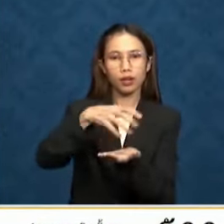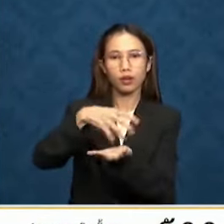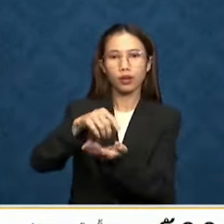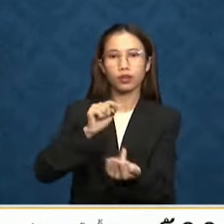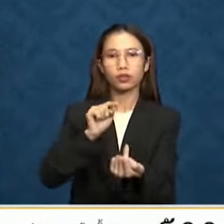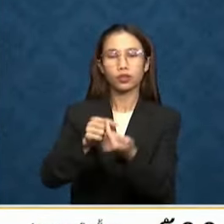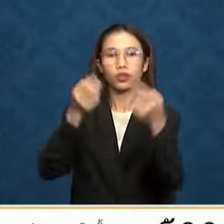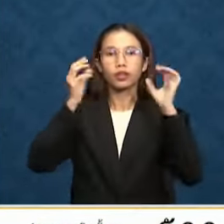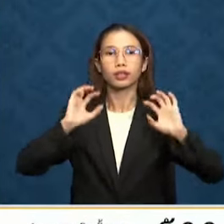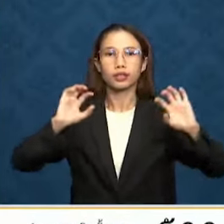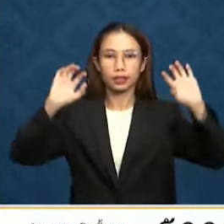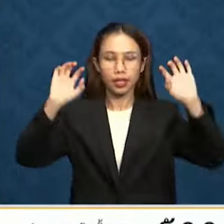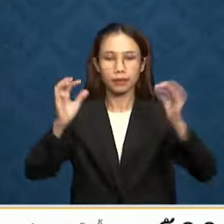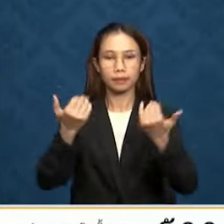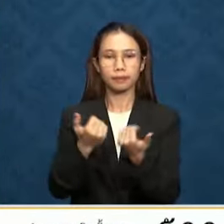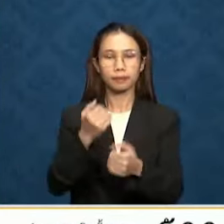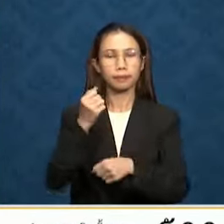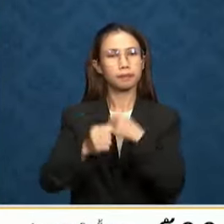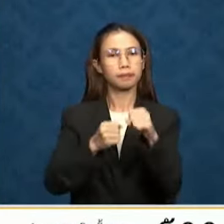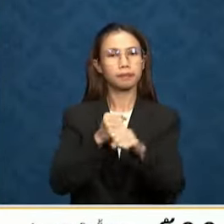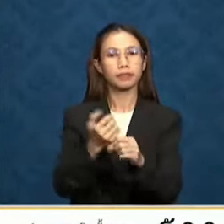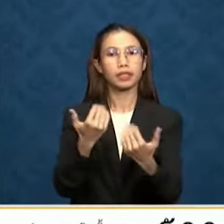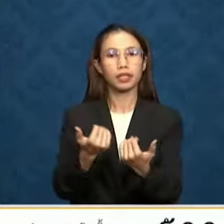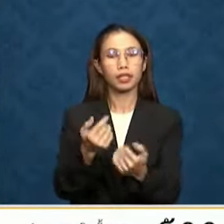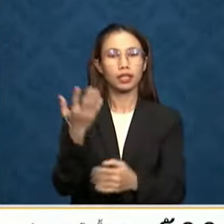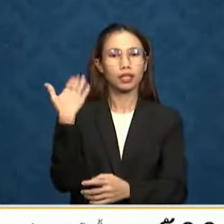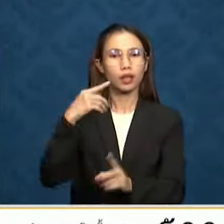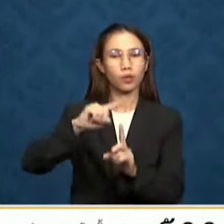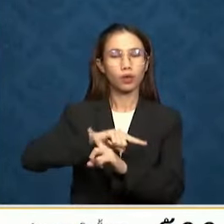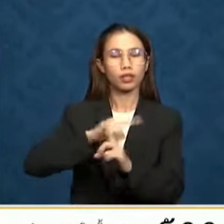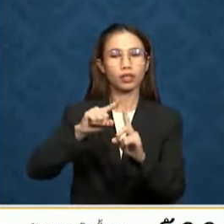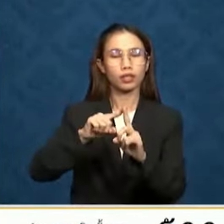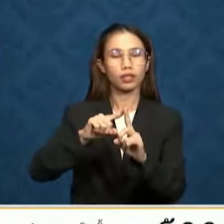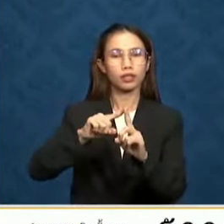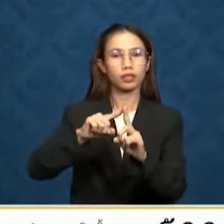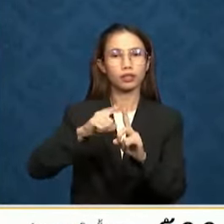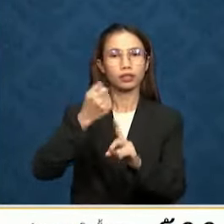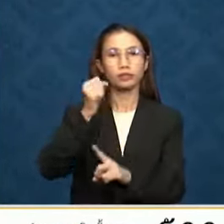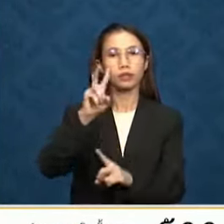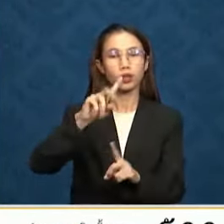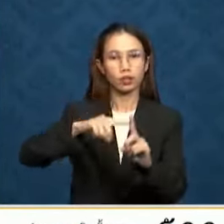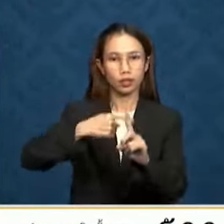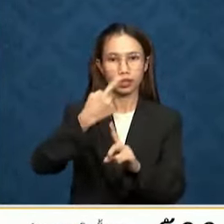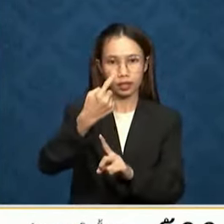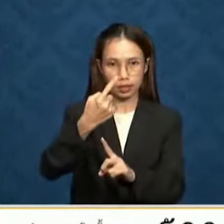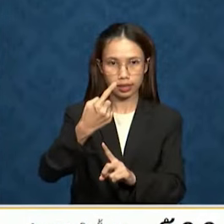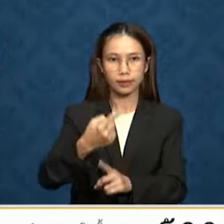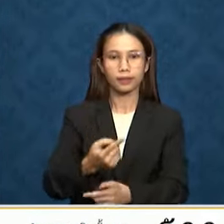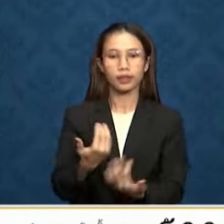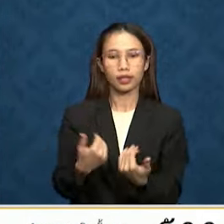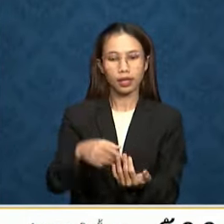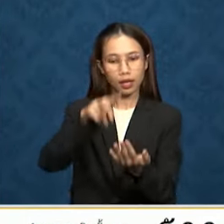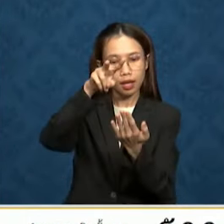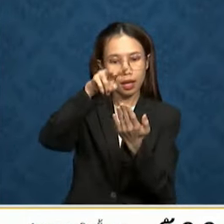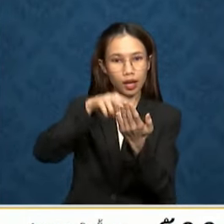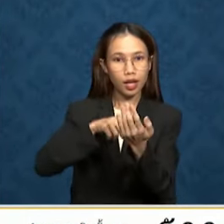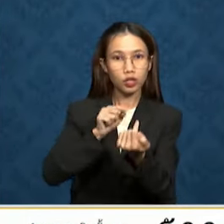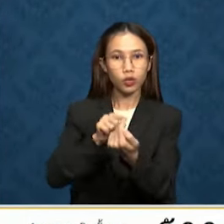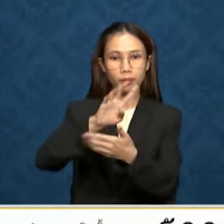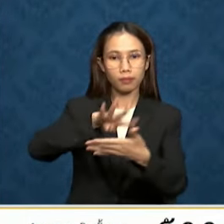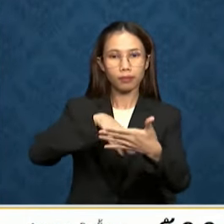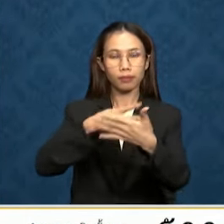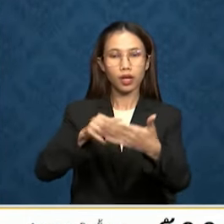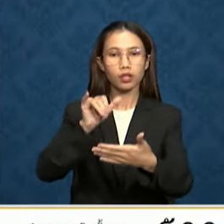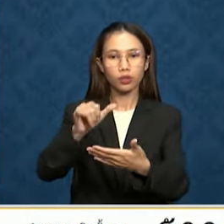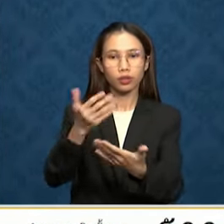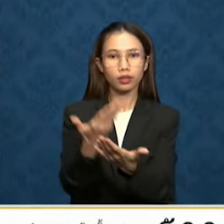ซึ่งปีนี้เนี่ยก็แถลงไปเมื่อวันที่ 12มกราคมค่ะดิฉันได้มีโอกาสอ่านทั้งยุทธศาสตร์การจัด